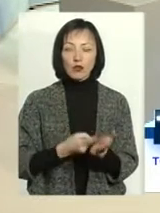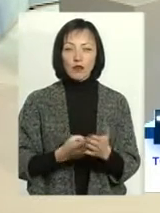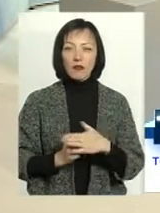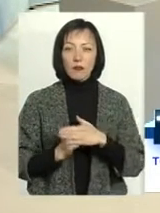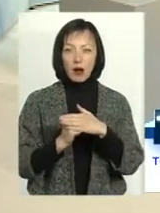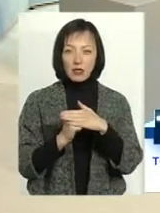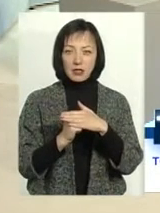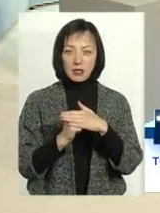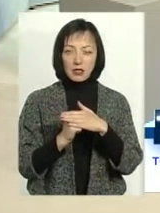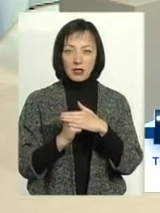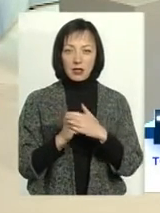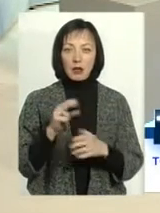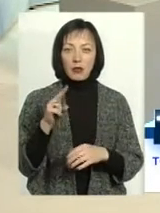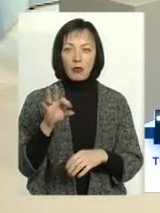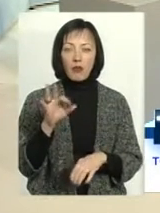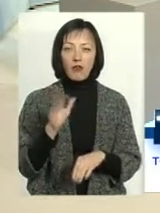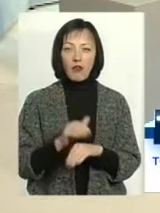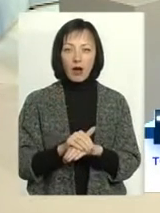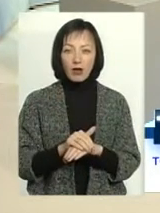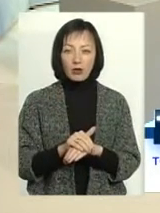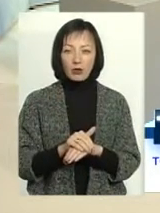базі по факту того,